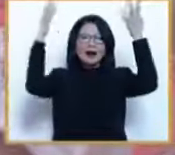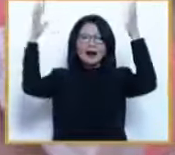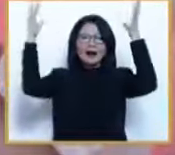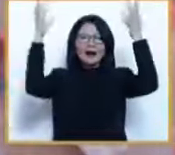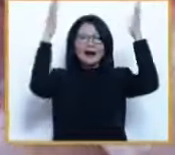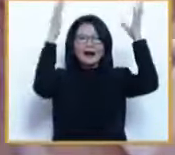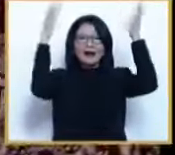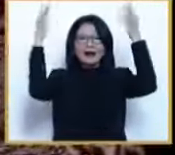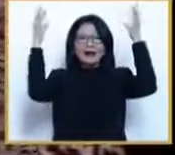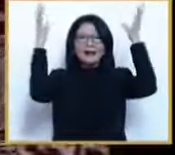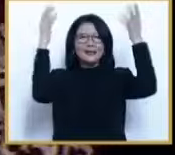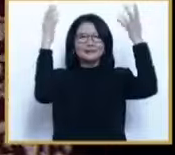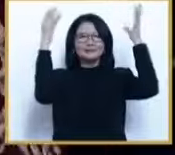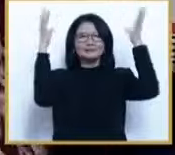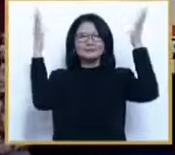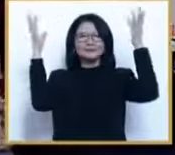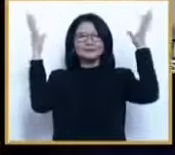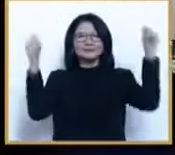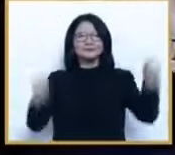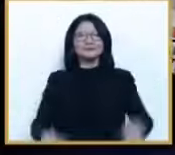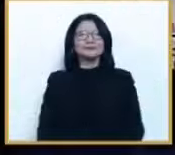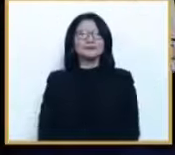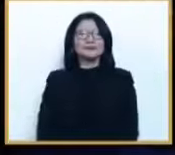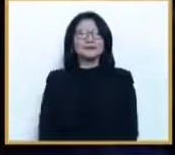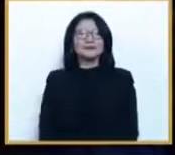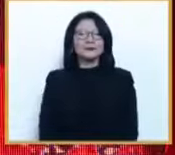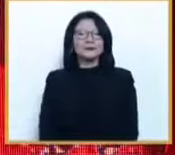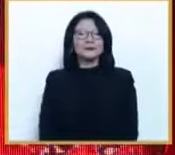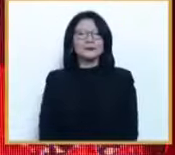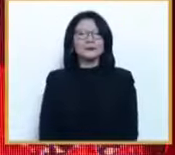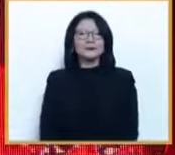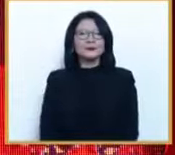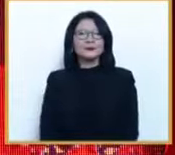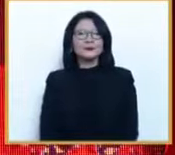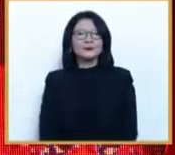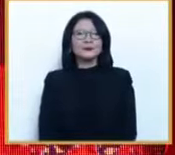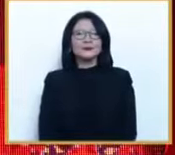DKI Jakarta untuk nomor urut satu dan juga nomor urut